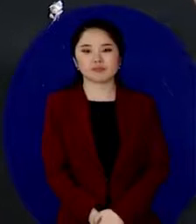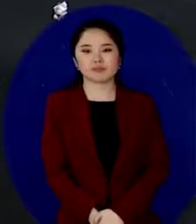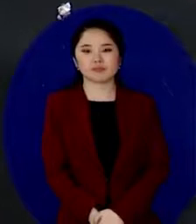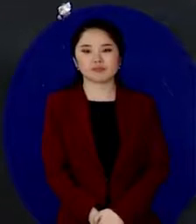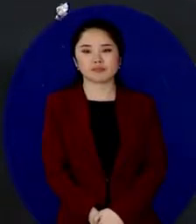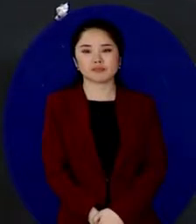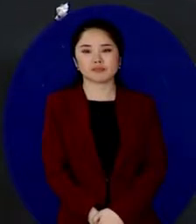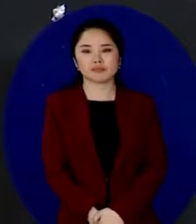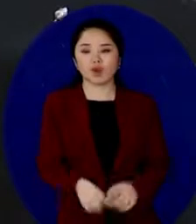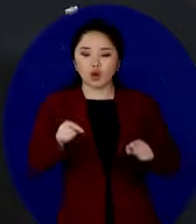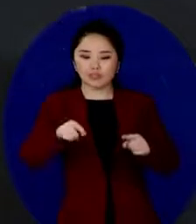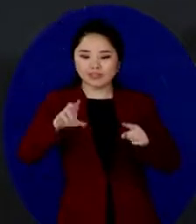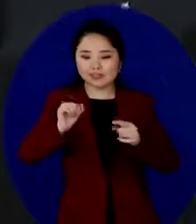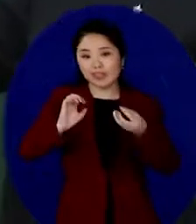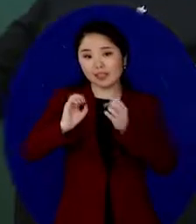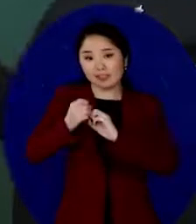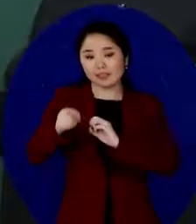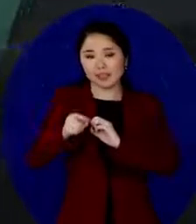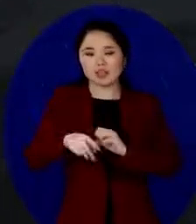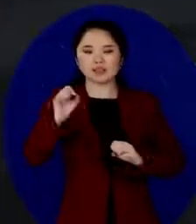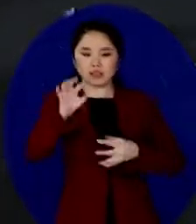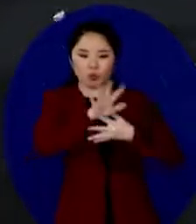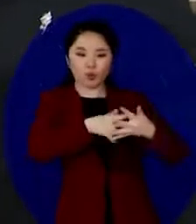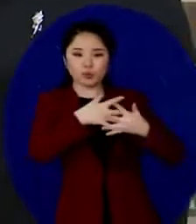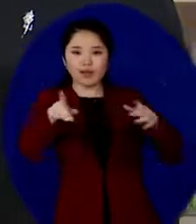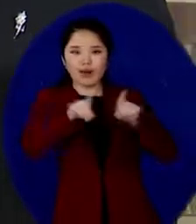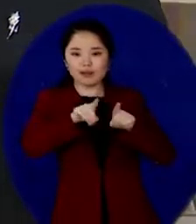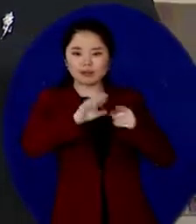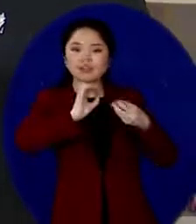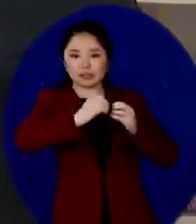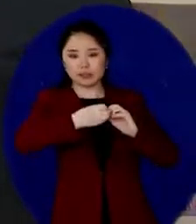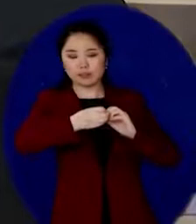За, одоо энэ хийсэн үйлдэлээ бүгдээрээ энэ хүснэгтэн дээр тэмдэглэе.